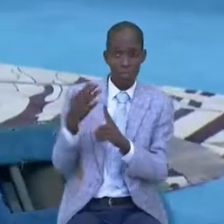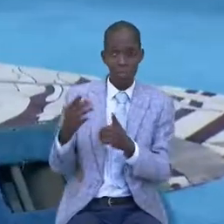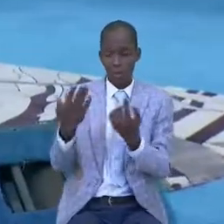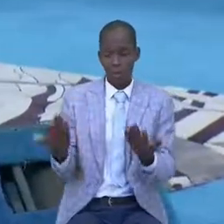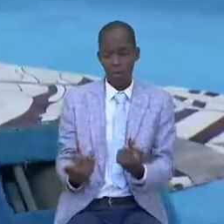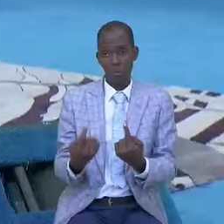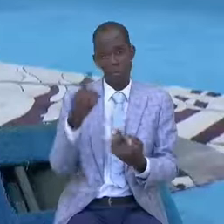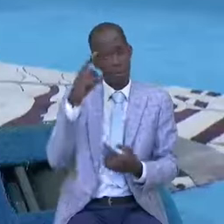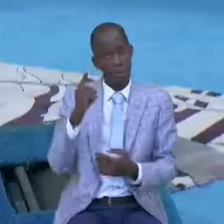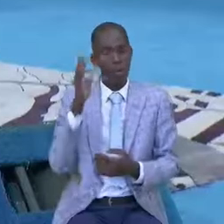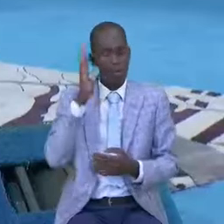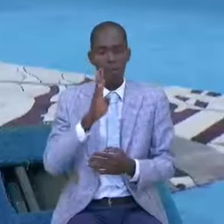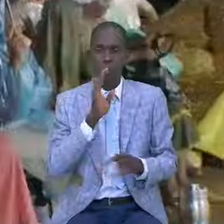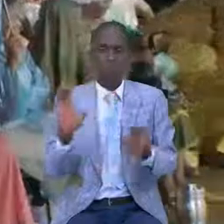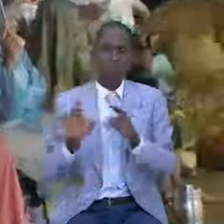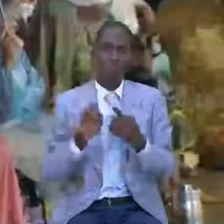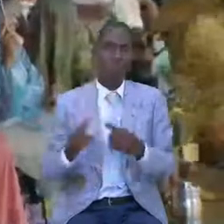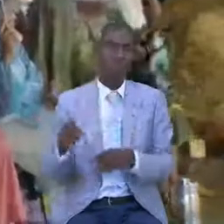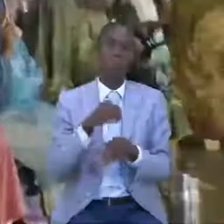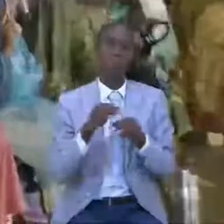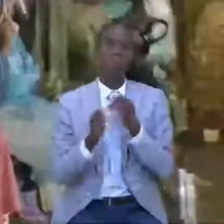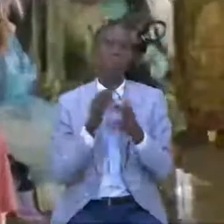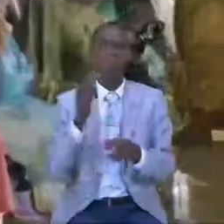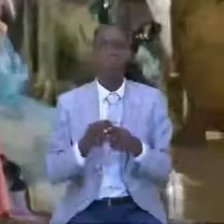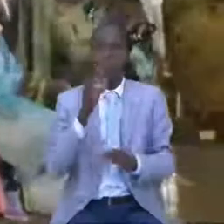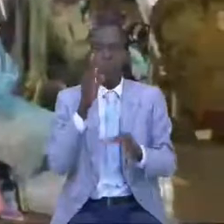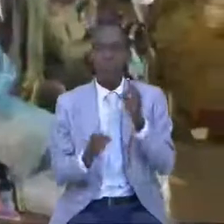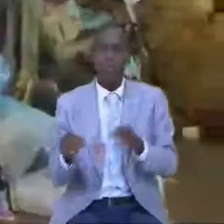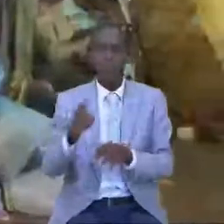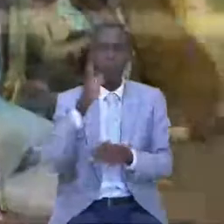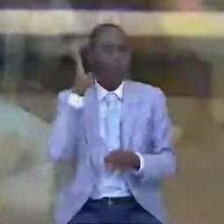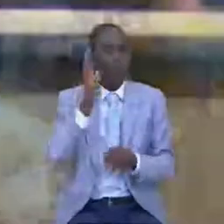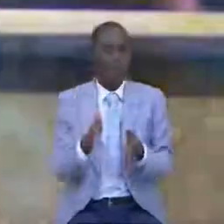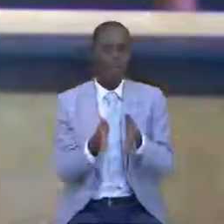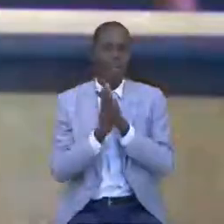ce jour. La chose-là ce soir sera faite.